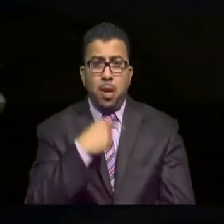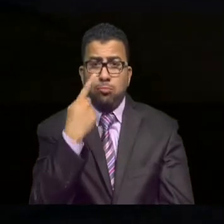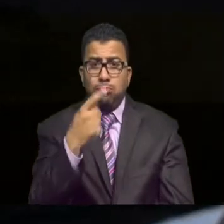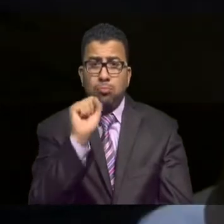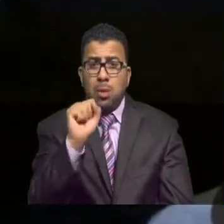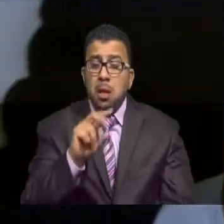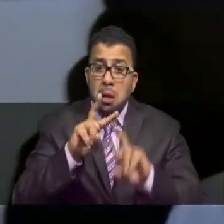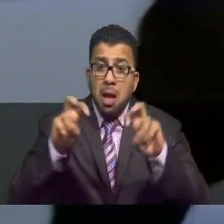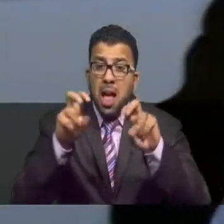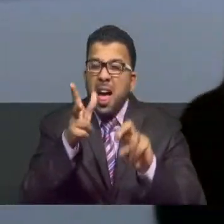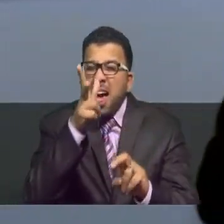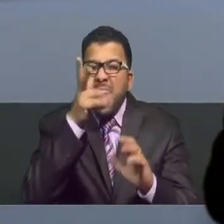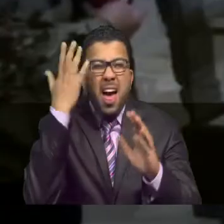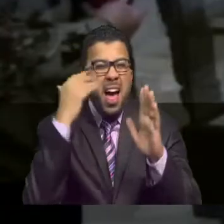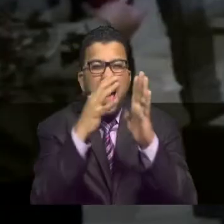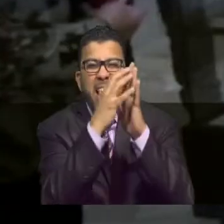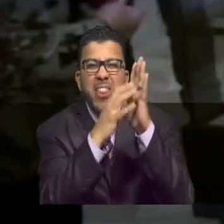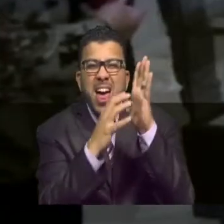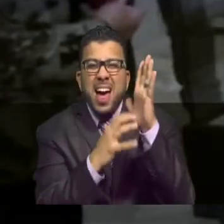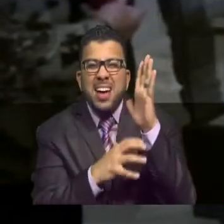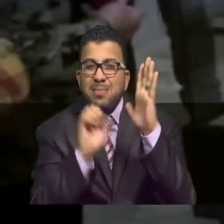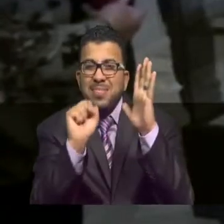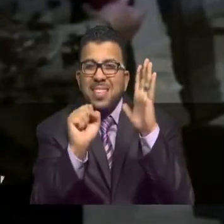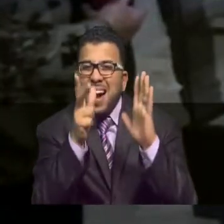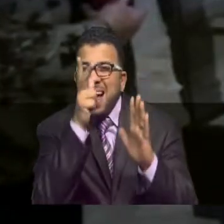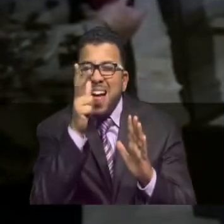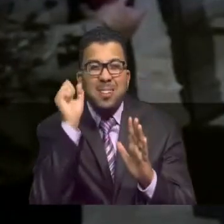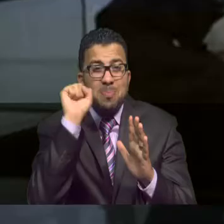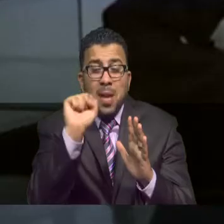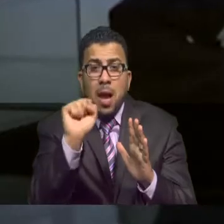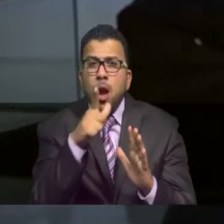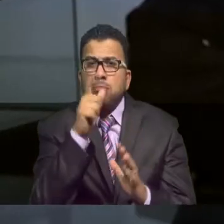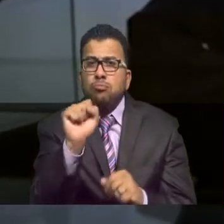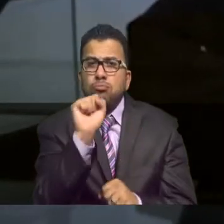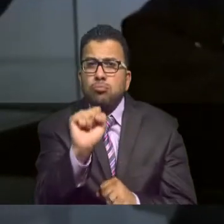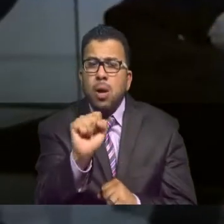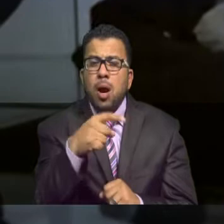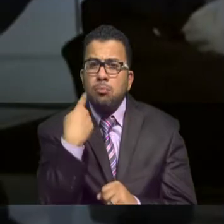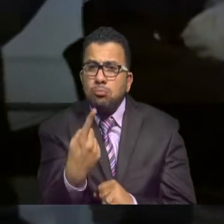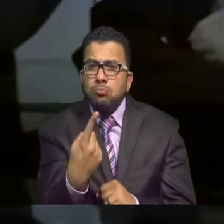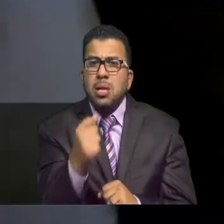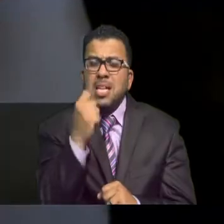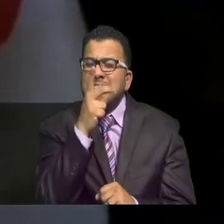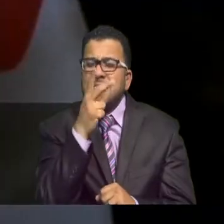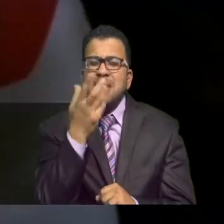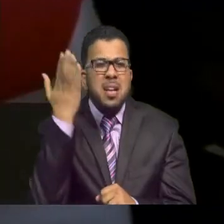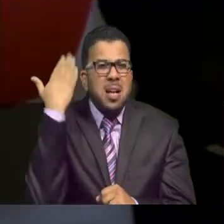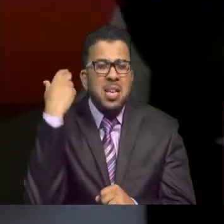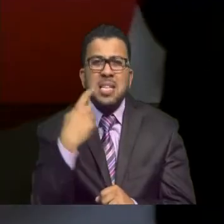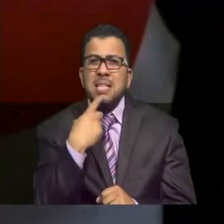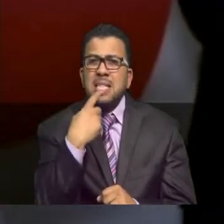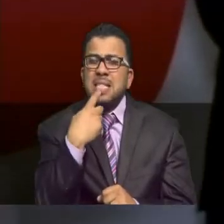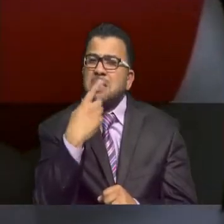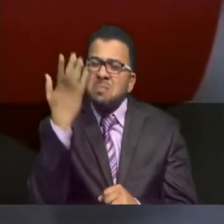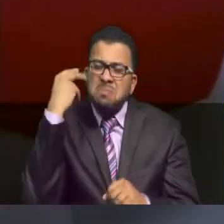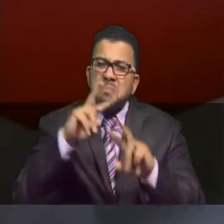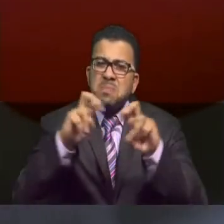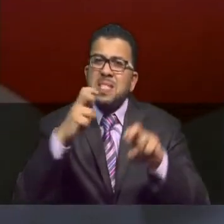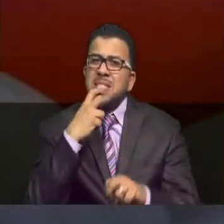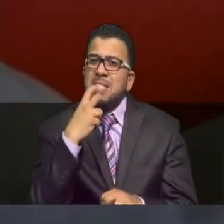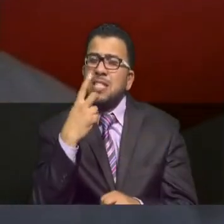هذا الكشف الأثري لهو نتيجة لتعاون مثمر امتد لعقدين من الزمن بين فريق بحث